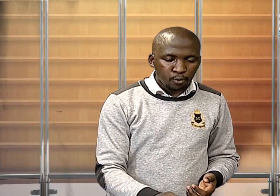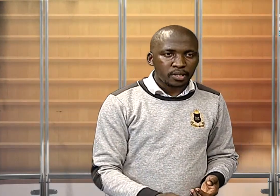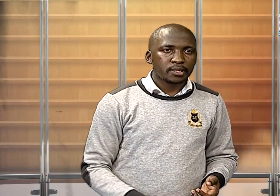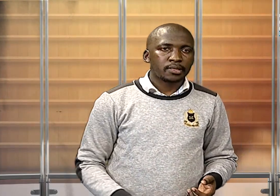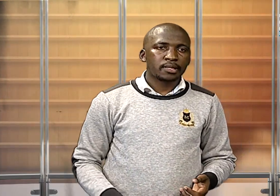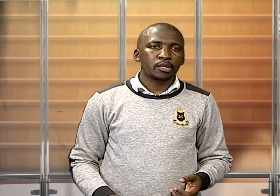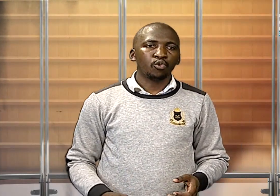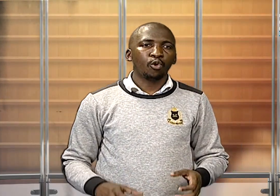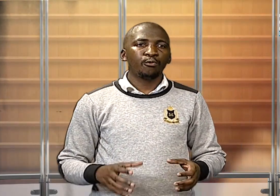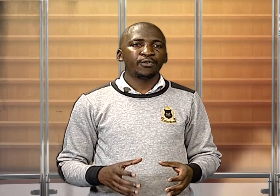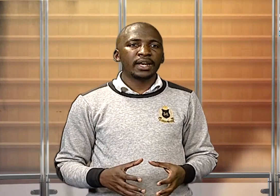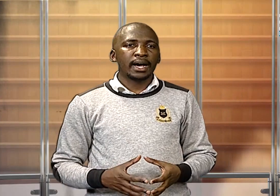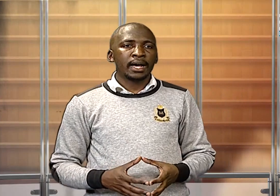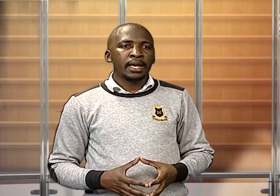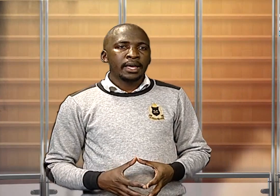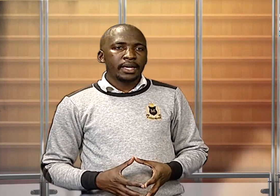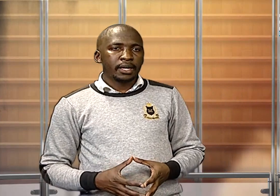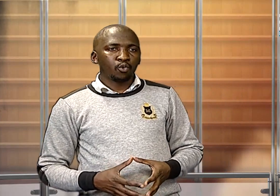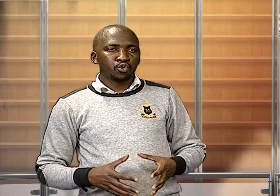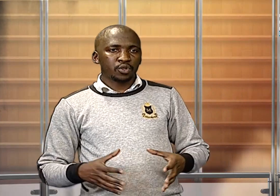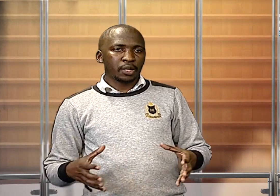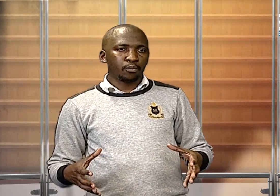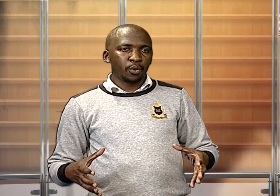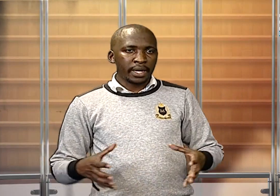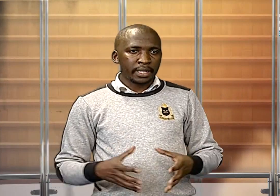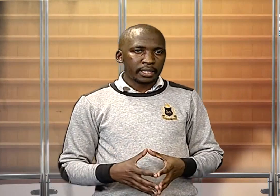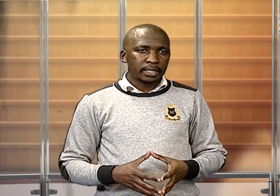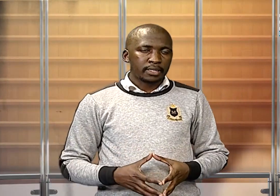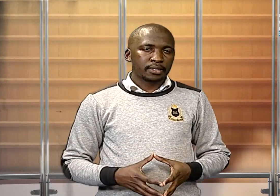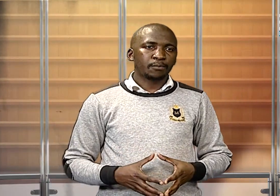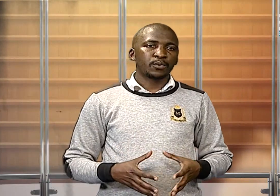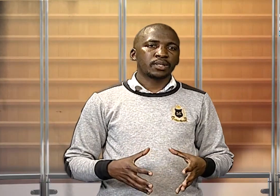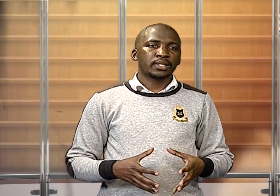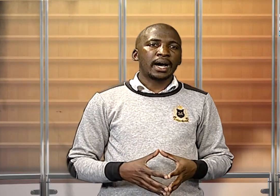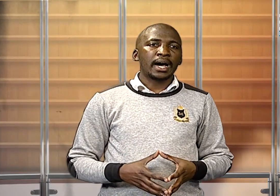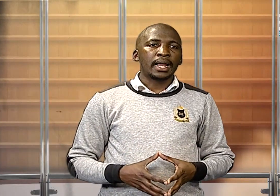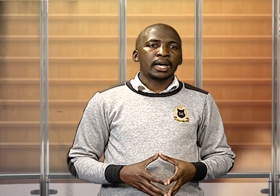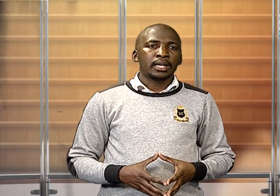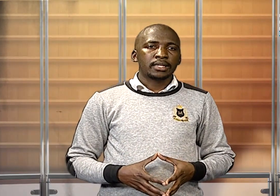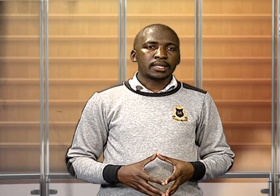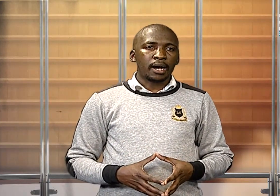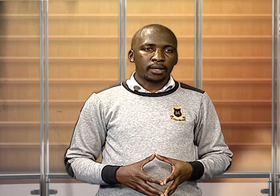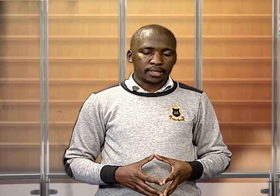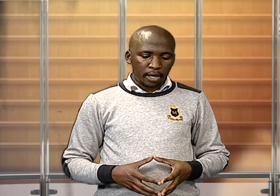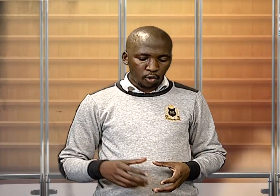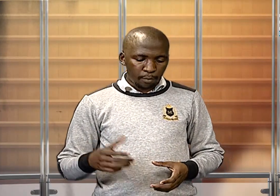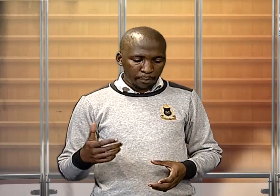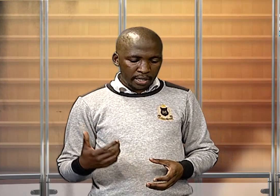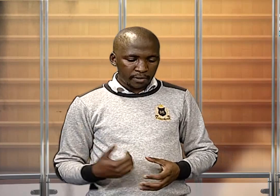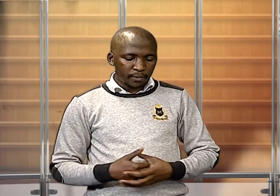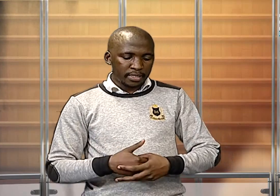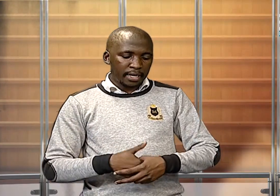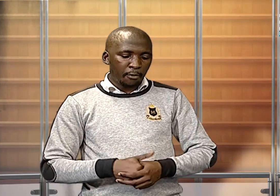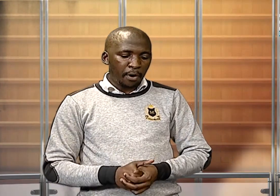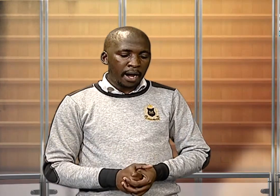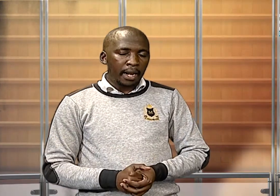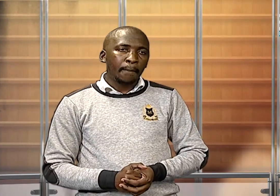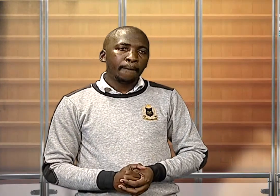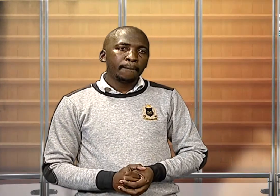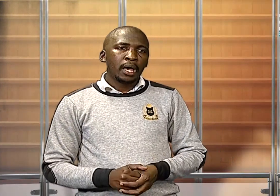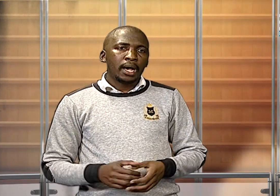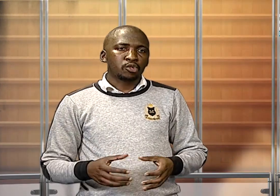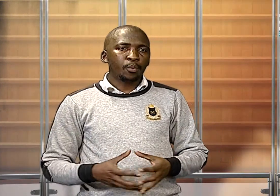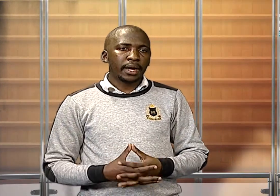Lapha ke mfundzi sithi ngilokuvela kuso sicephu A sicephu sekucala salolu phepha lethu